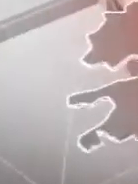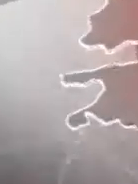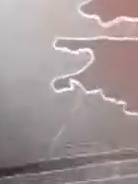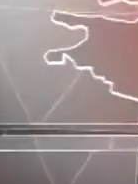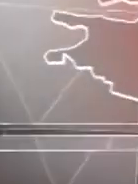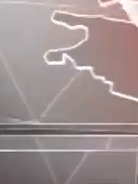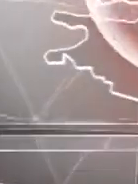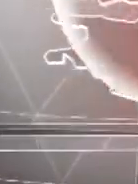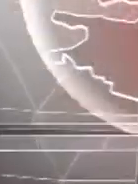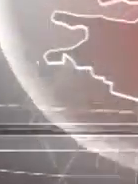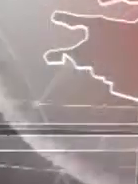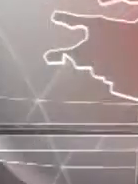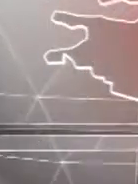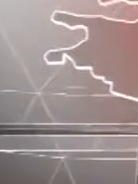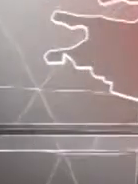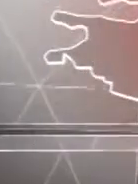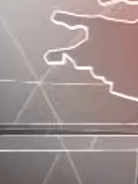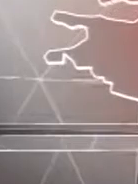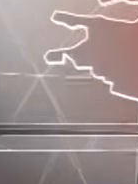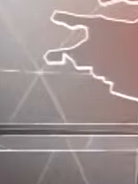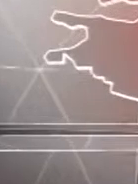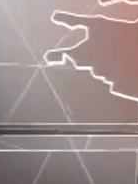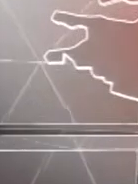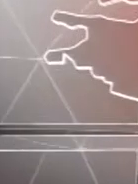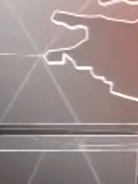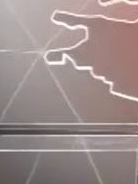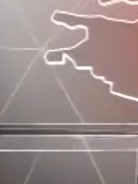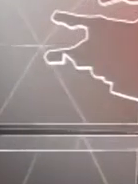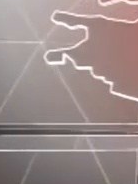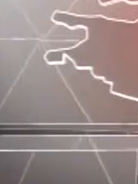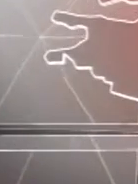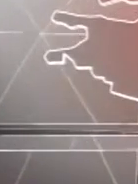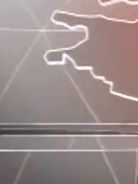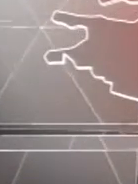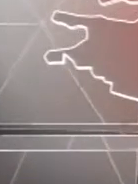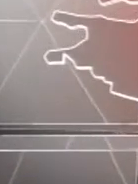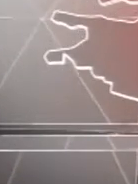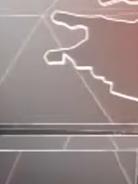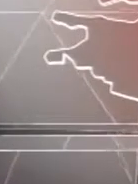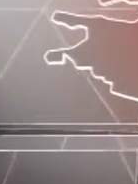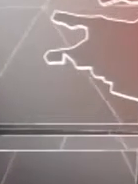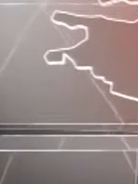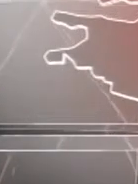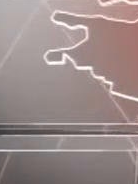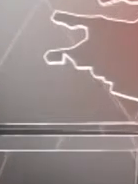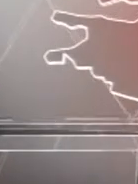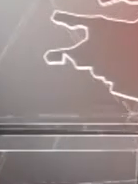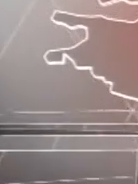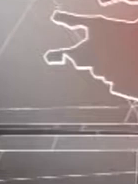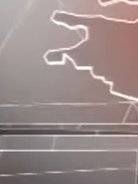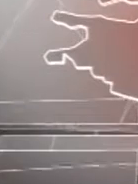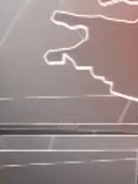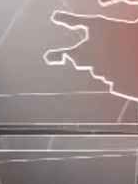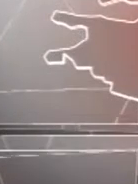Сьогодні вночі та завтра вдень по Херсону та області очікується мінлива хмарність, вночі місцями невеликий короткочасний дощ, гроза, вдень без